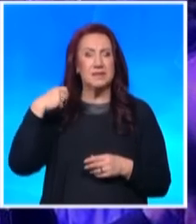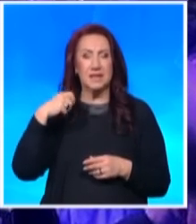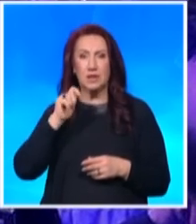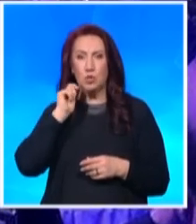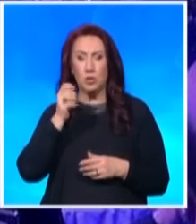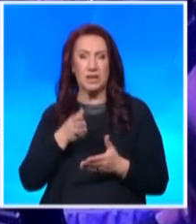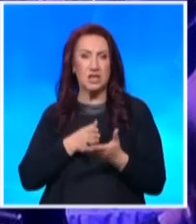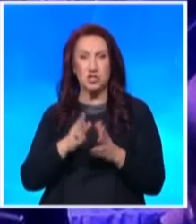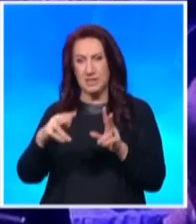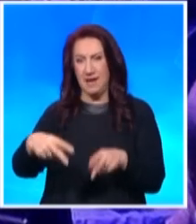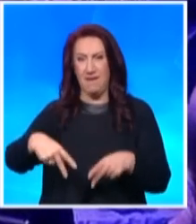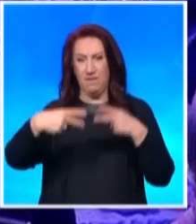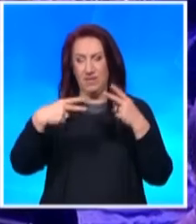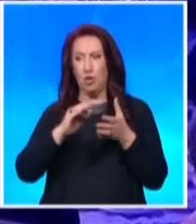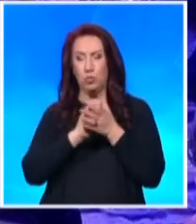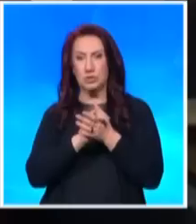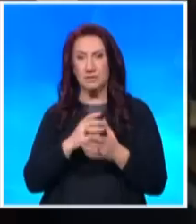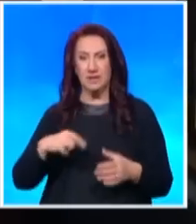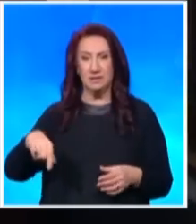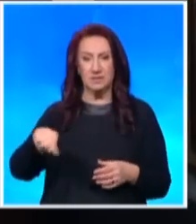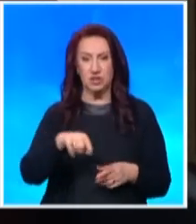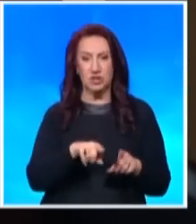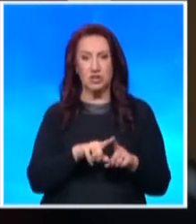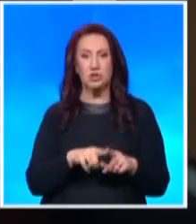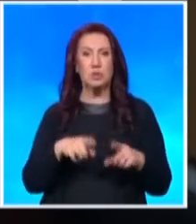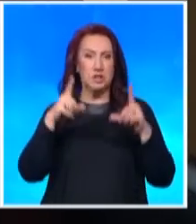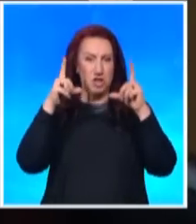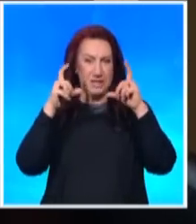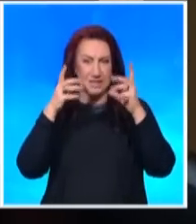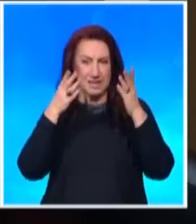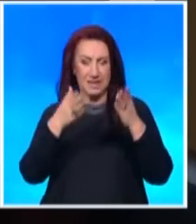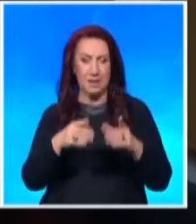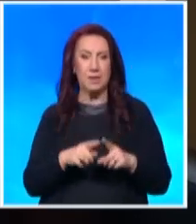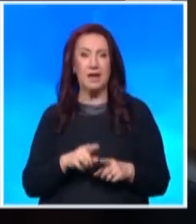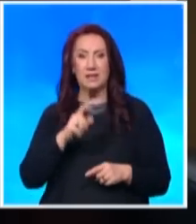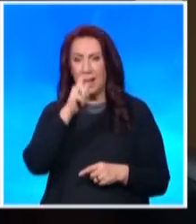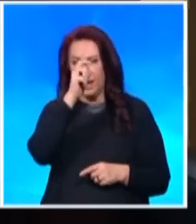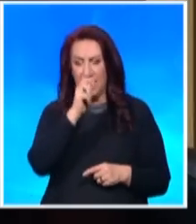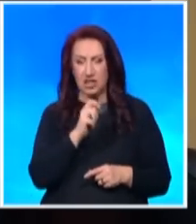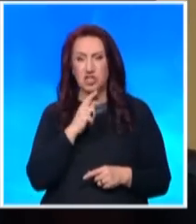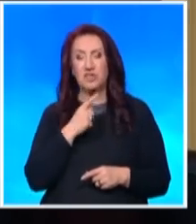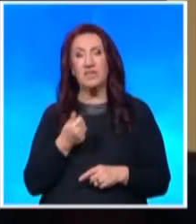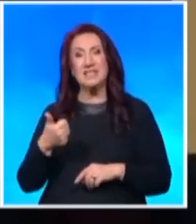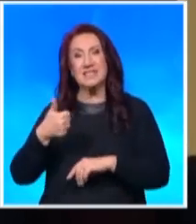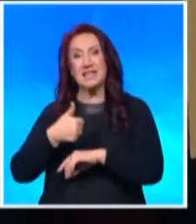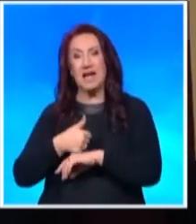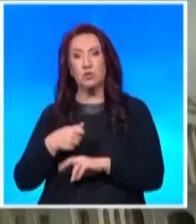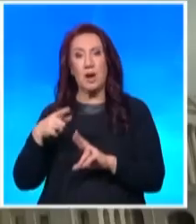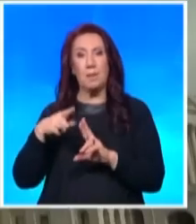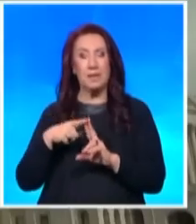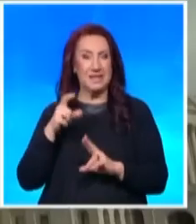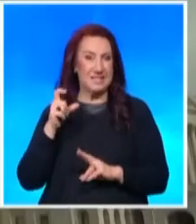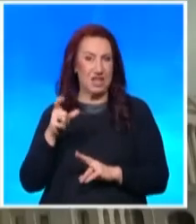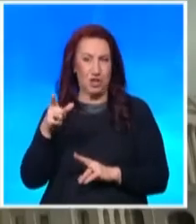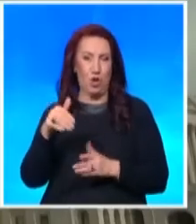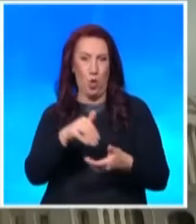чрез видеовръзка. Прокуратурата публикува и снимка на Гешев с нейния организатор, сенатор Пит Сешънс. Тази година традиционната